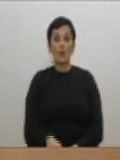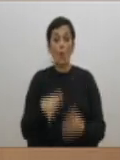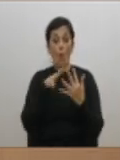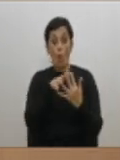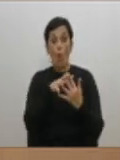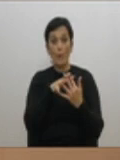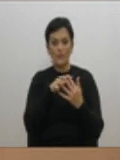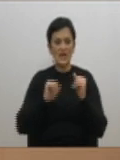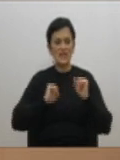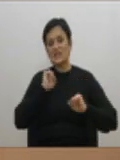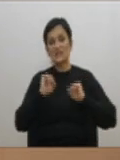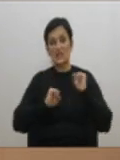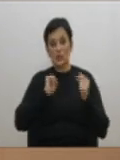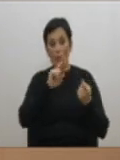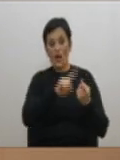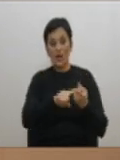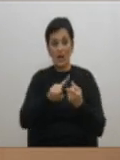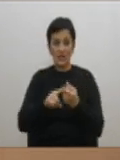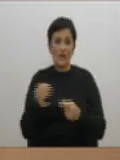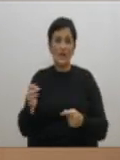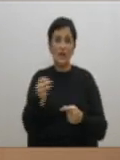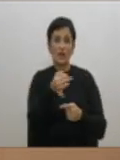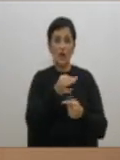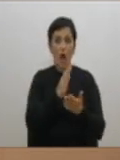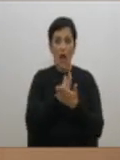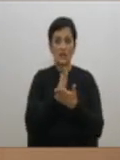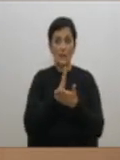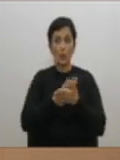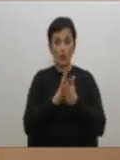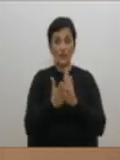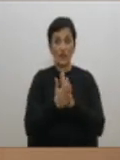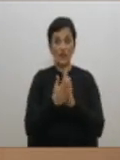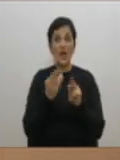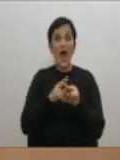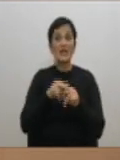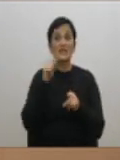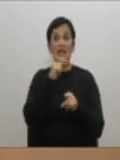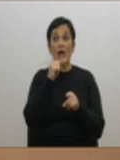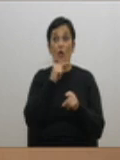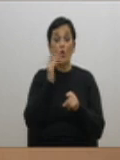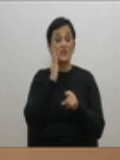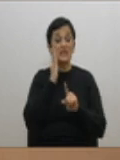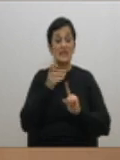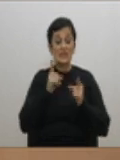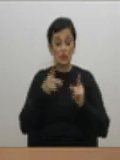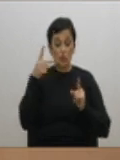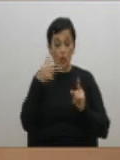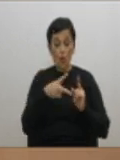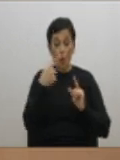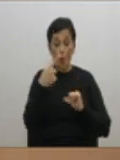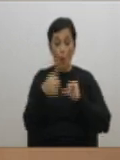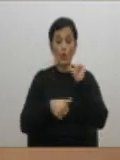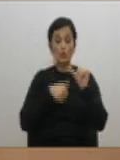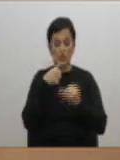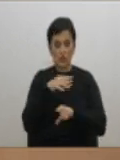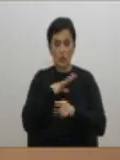ომთან ცდილობთ დააკავშიროთ რეგიონში არსებულ ვითარებასთან ეს ეკონომიკური ზრდა. სინამდვილეში 2021 წელსაც